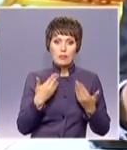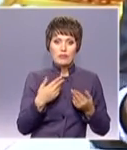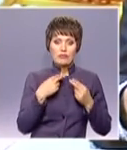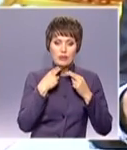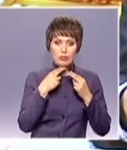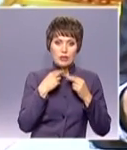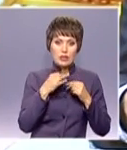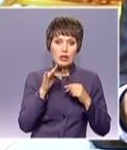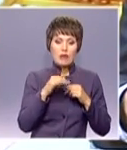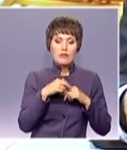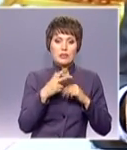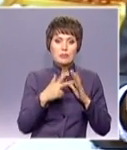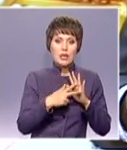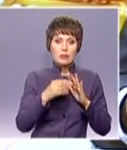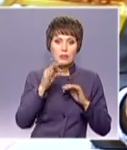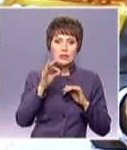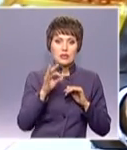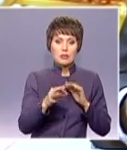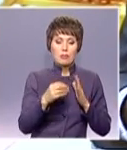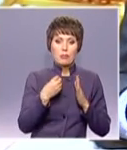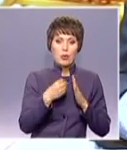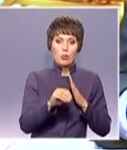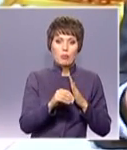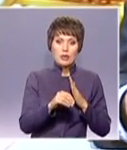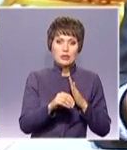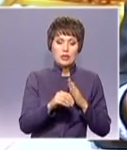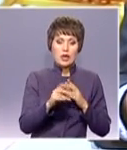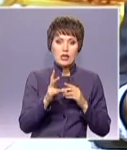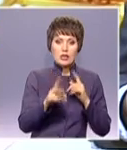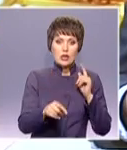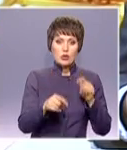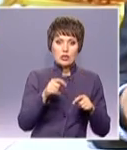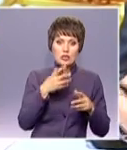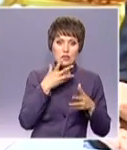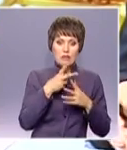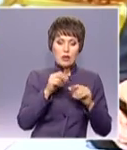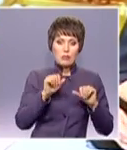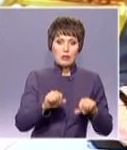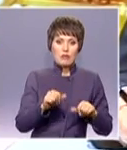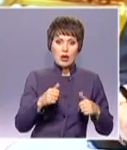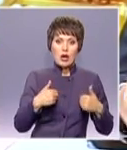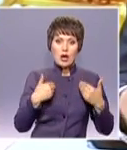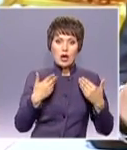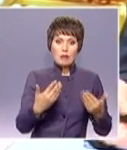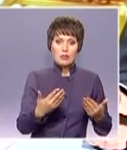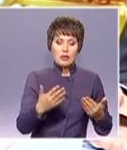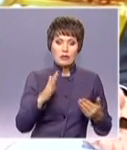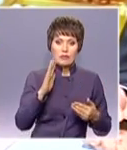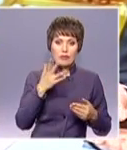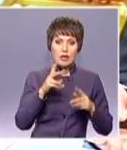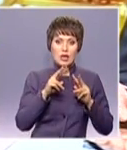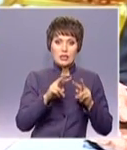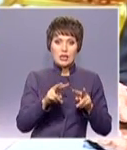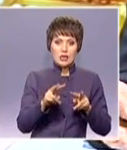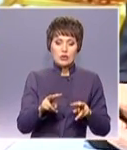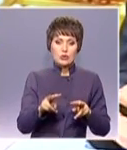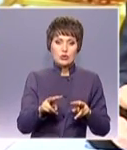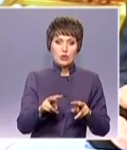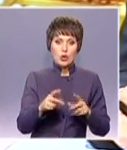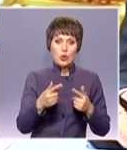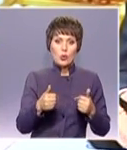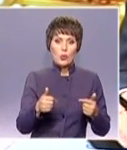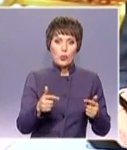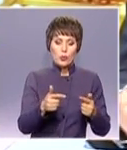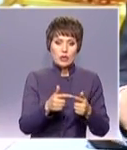И 18% покупателей при нарушении своих прав обращаются в контролирующие